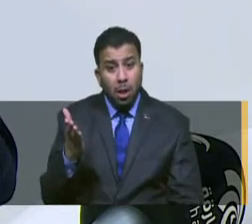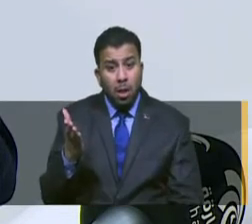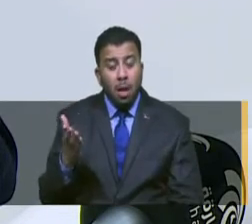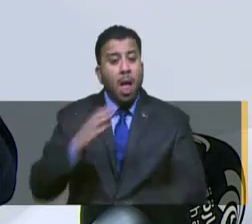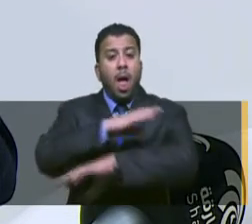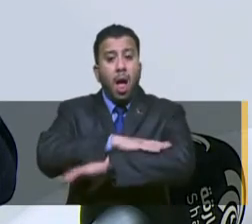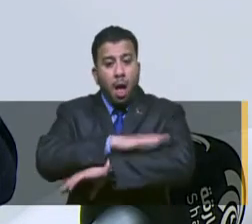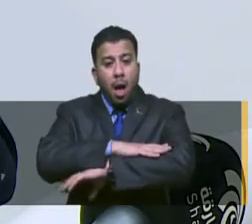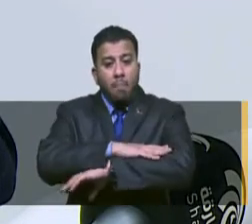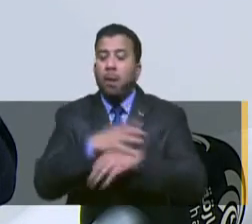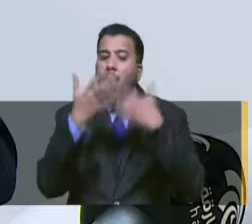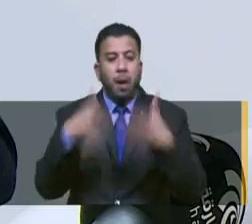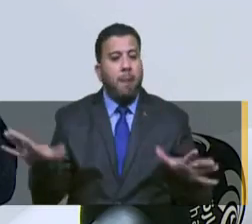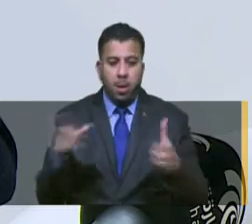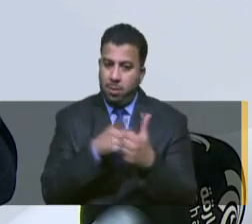الأخلاق دمرت،